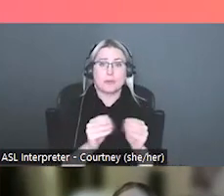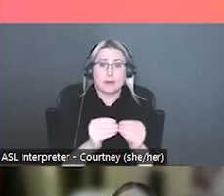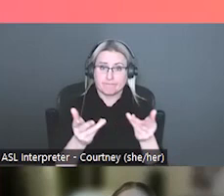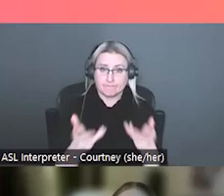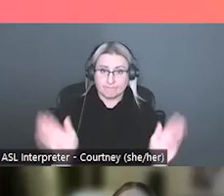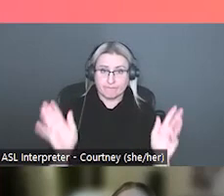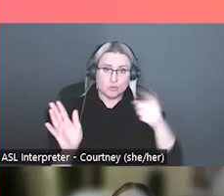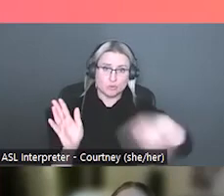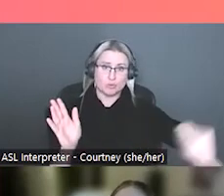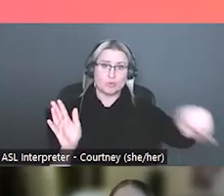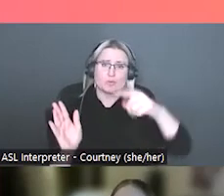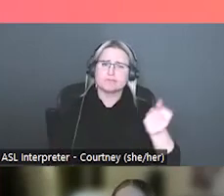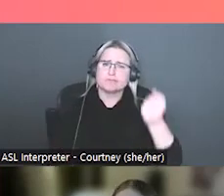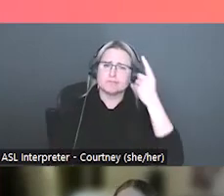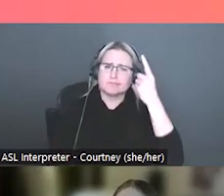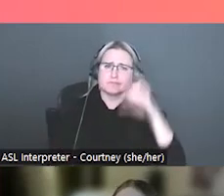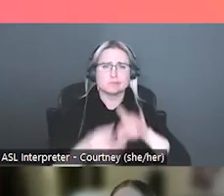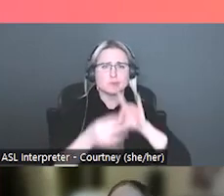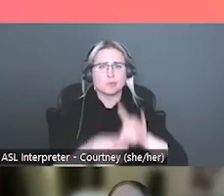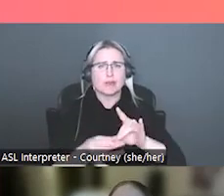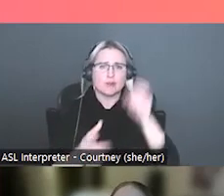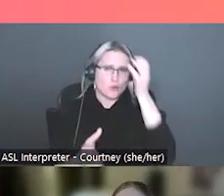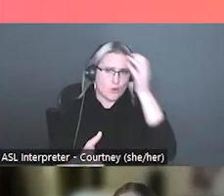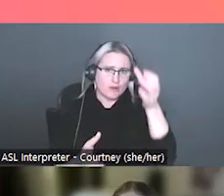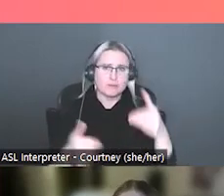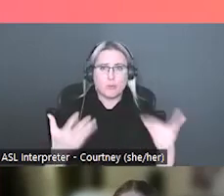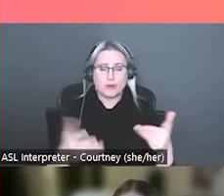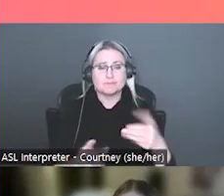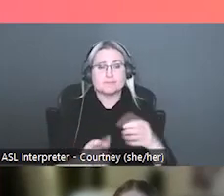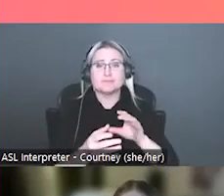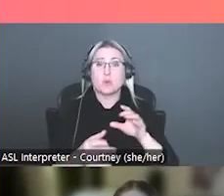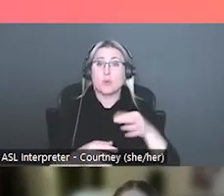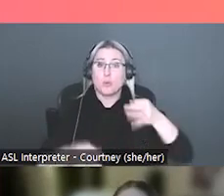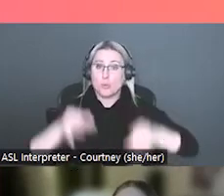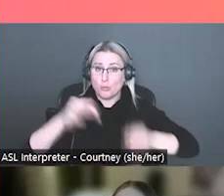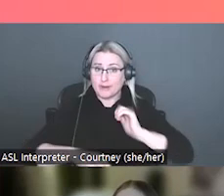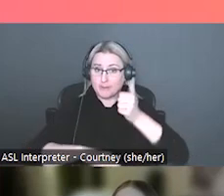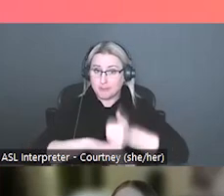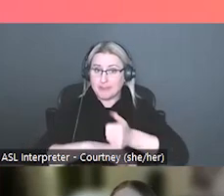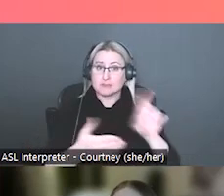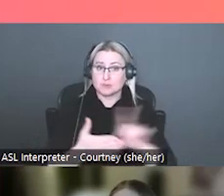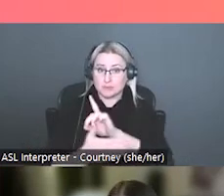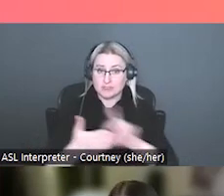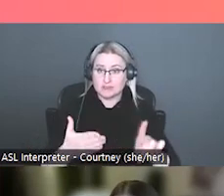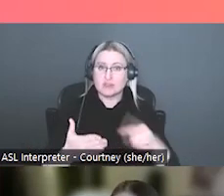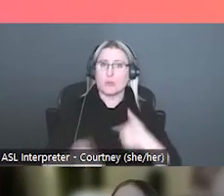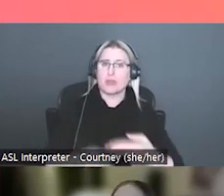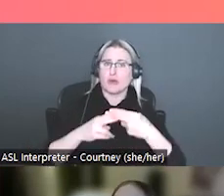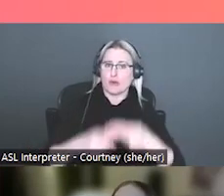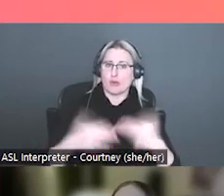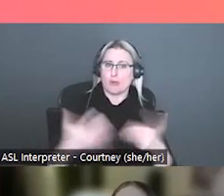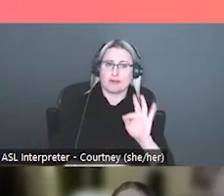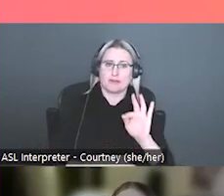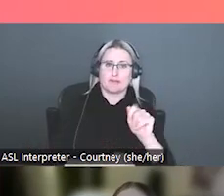que vous pourrez, d'après ce webinaire, comprendre les concepts clés liés à la discrimination fondée sur le poids, ce que